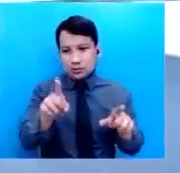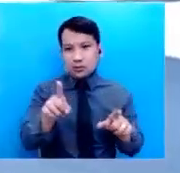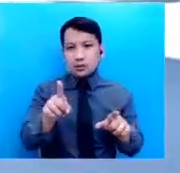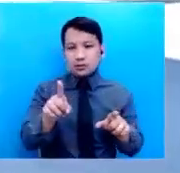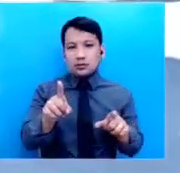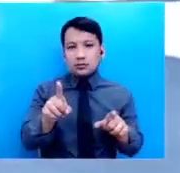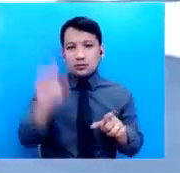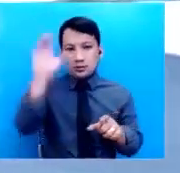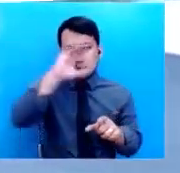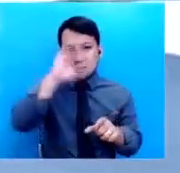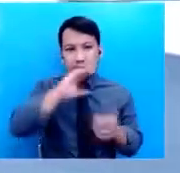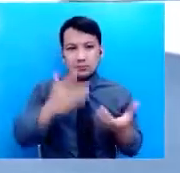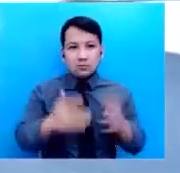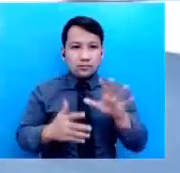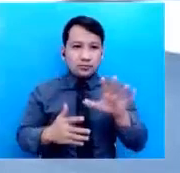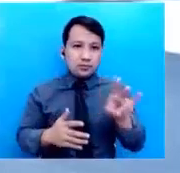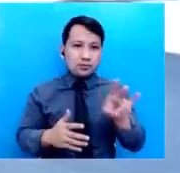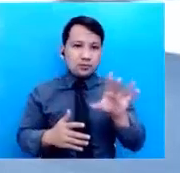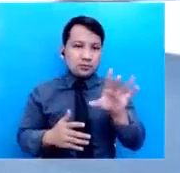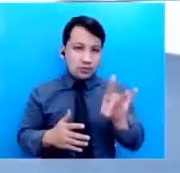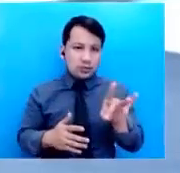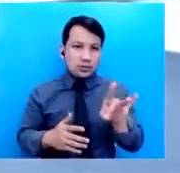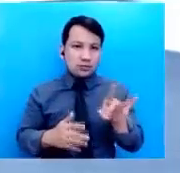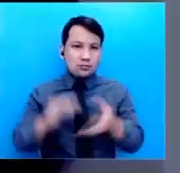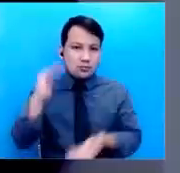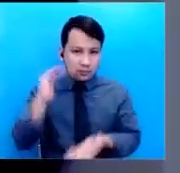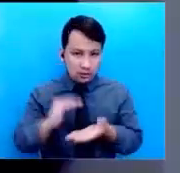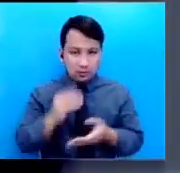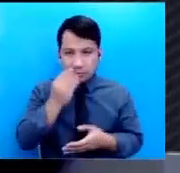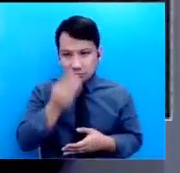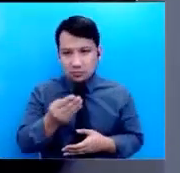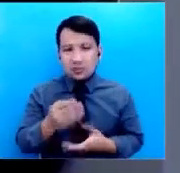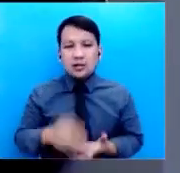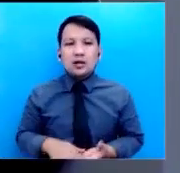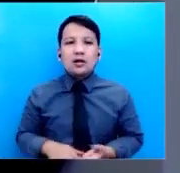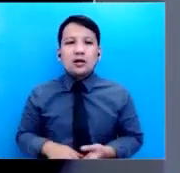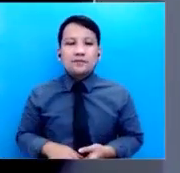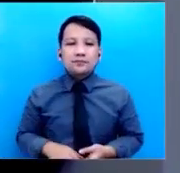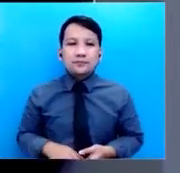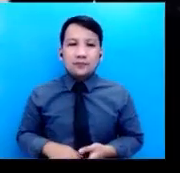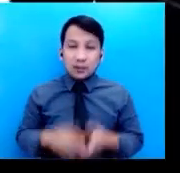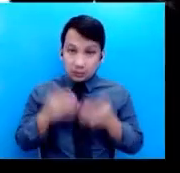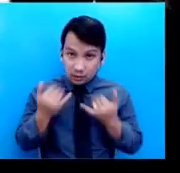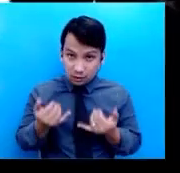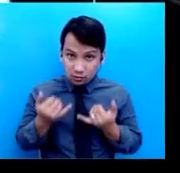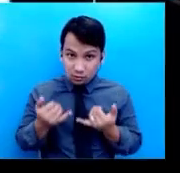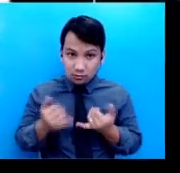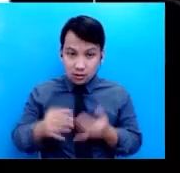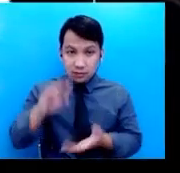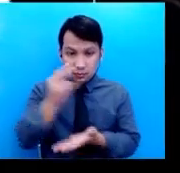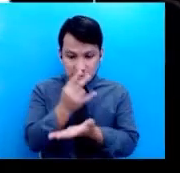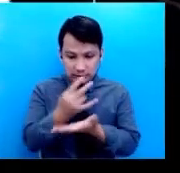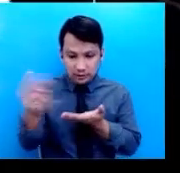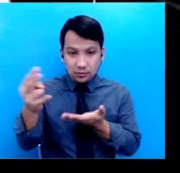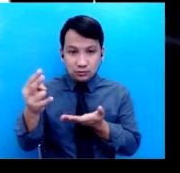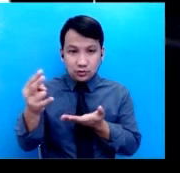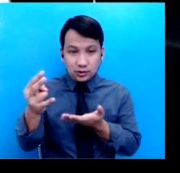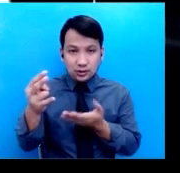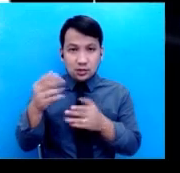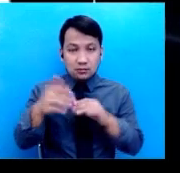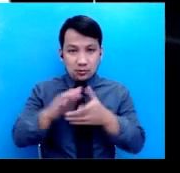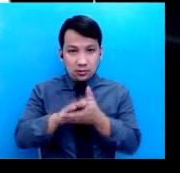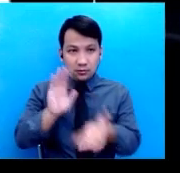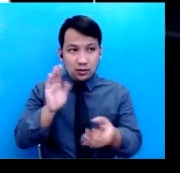lang ako kahit mga 57, 58 para makababa man lang. Ngayong araw, ang pampitong sunod na linggo ng oil price hike ng